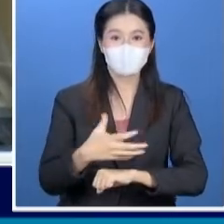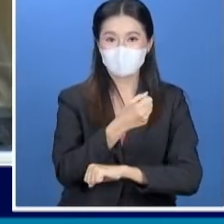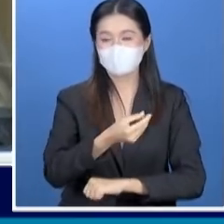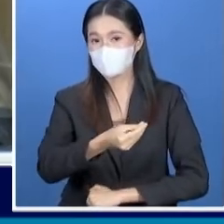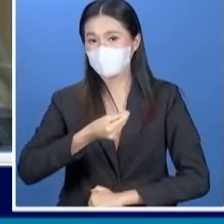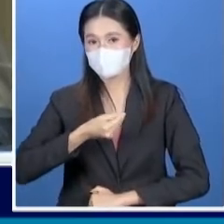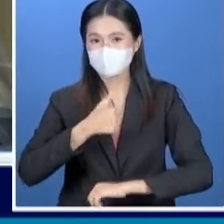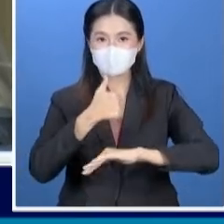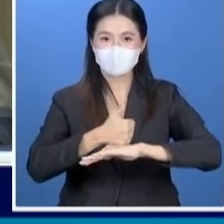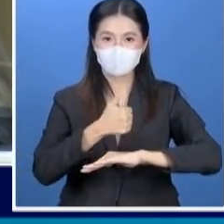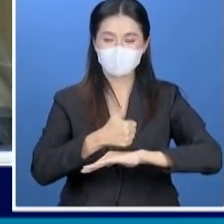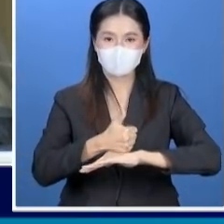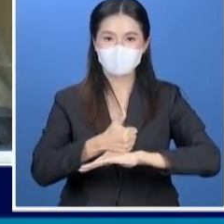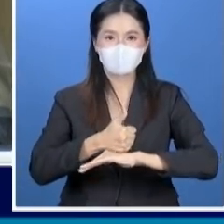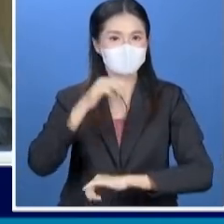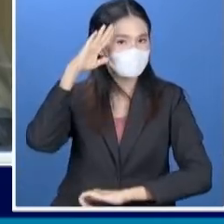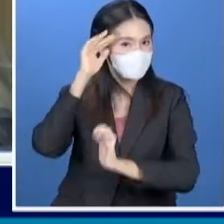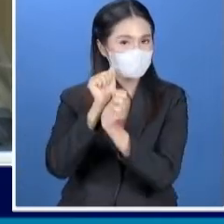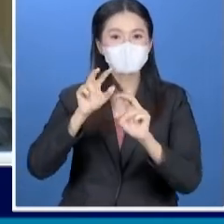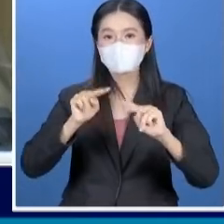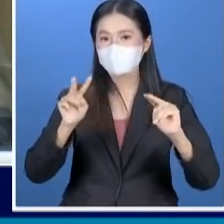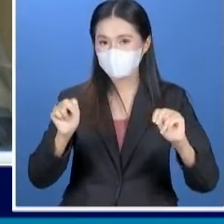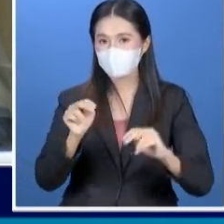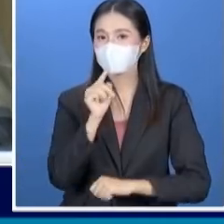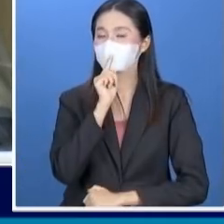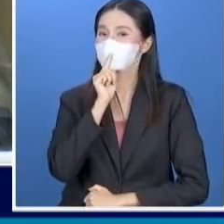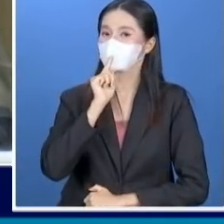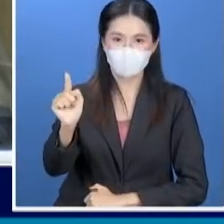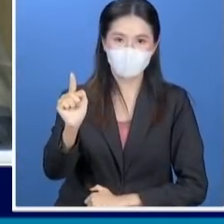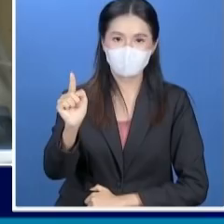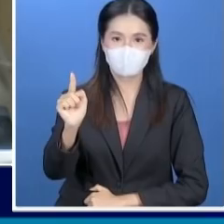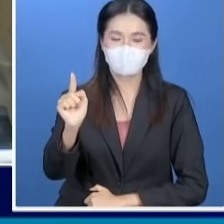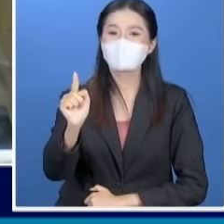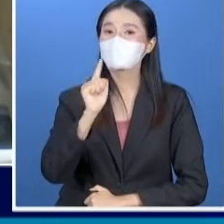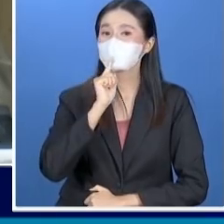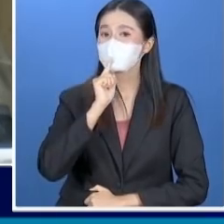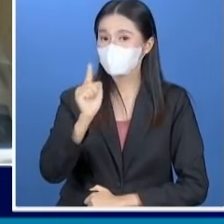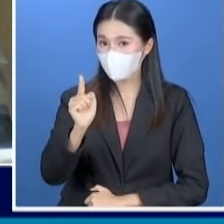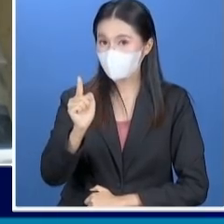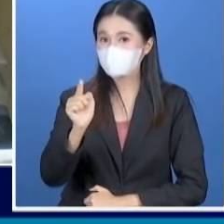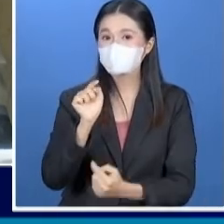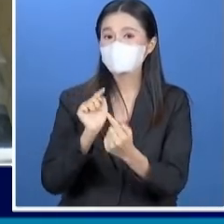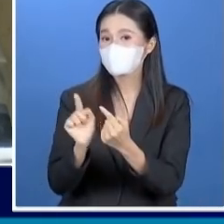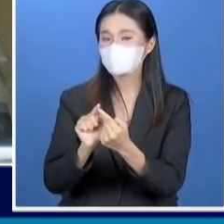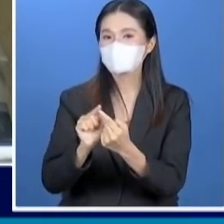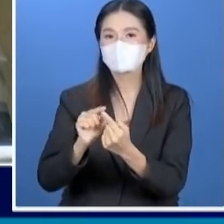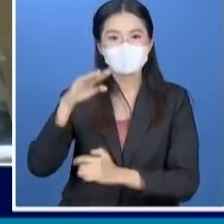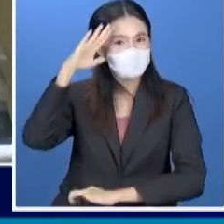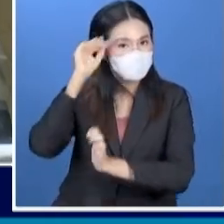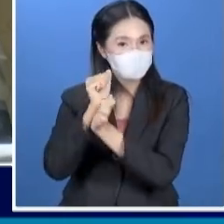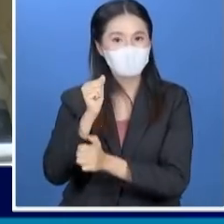ให้ผู้กับสภ.เมืองนนทบุรีนะครับไปร้องทุกข์ต่อพนักงานสอบสวนที่สน.ท